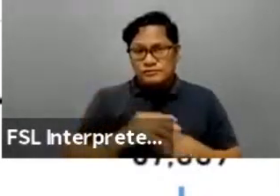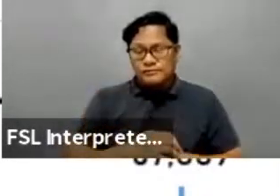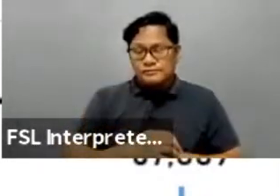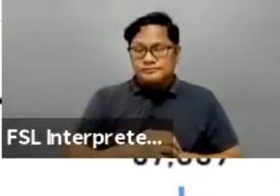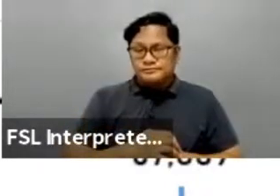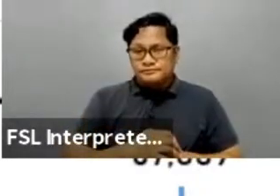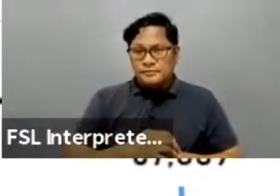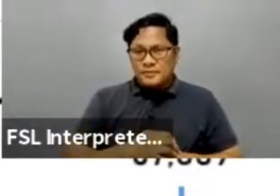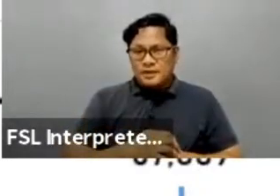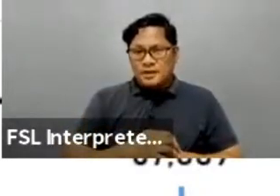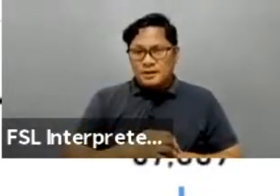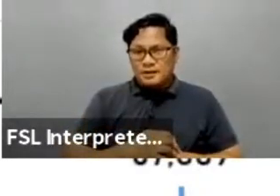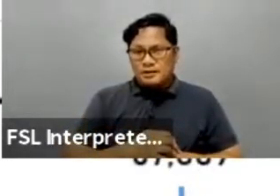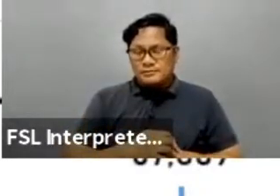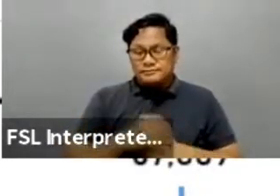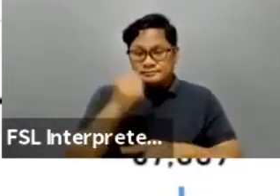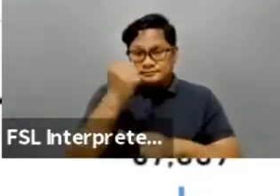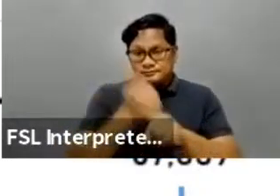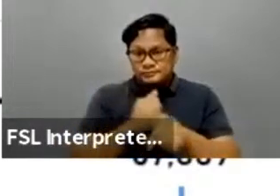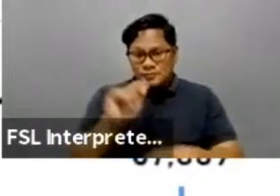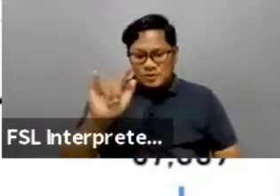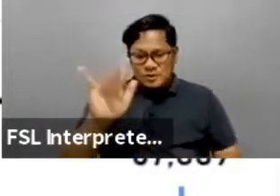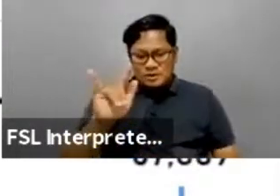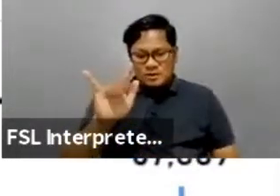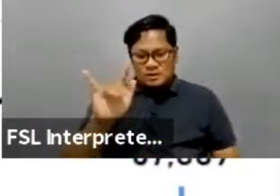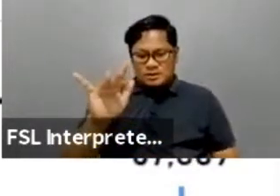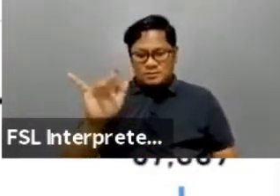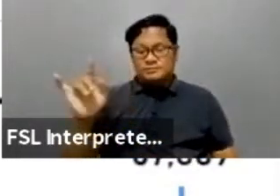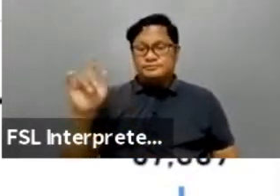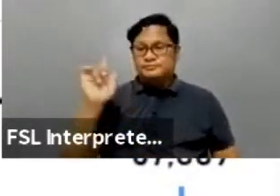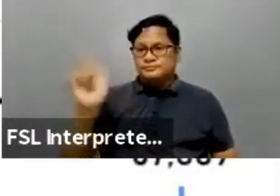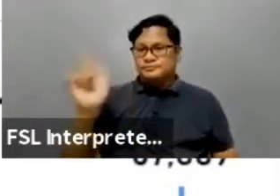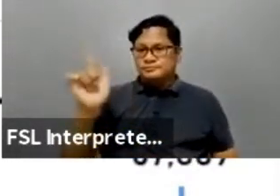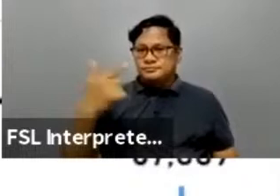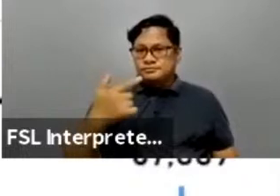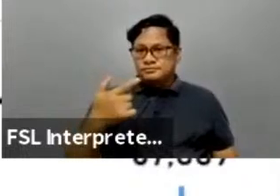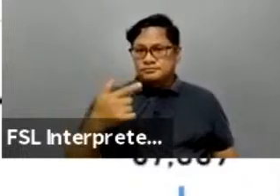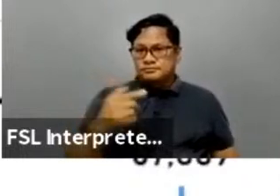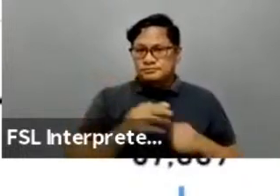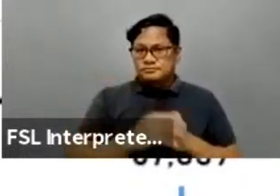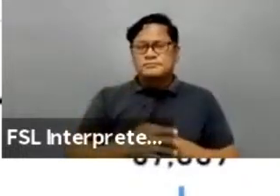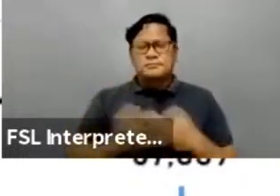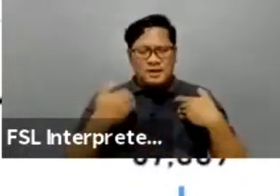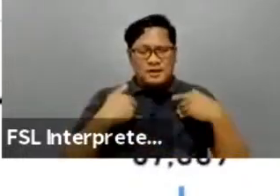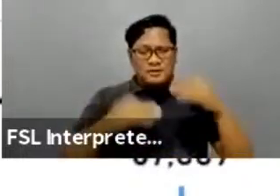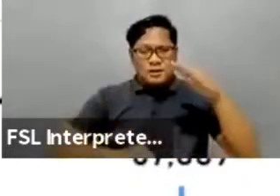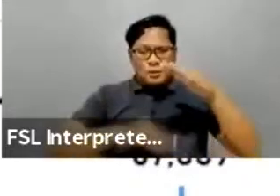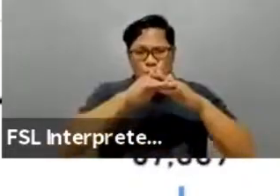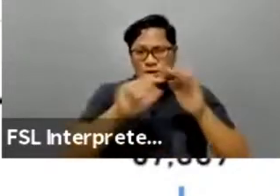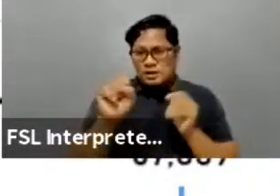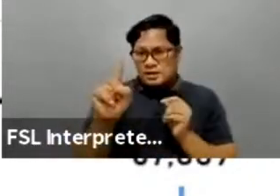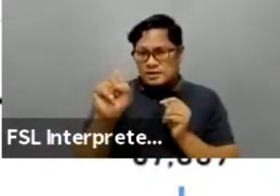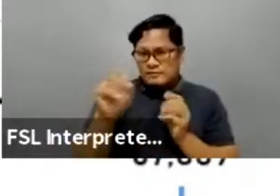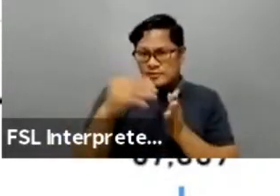As of April 25, 2021, mahigit